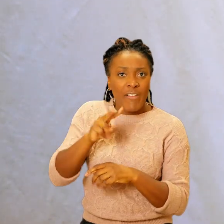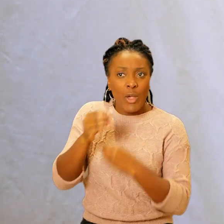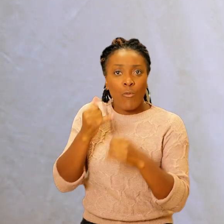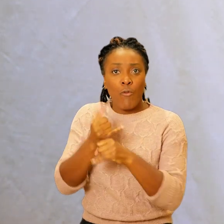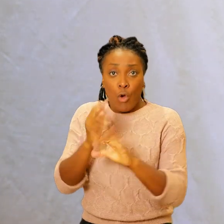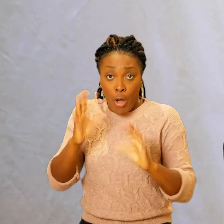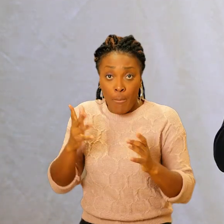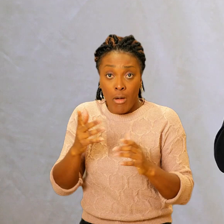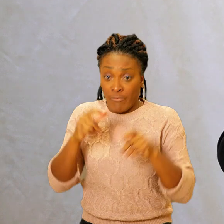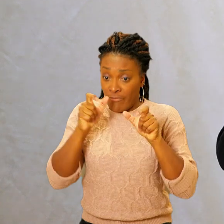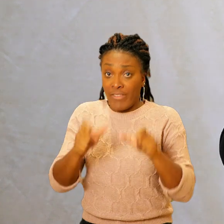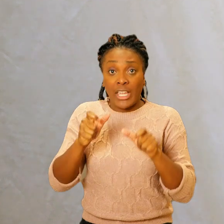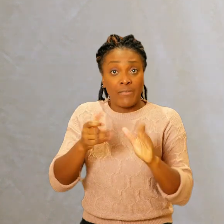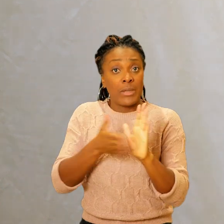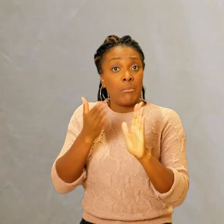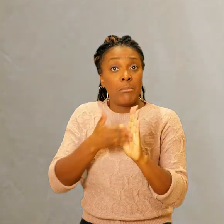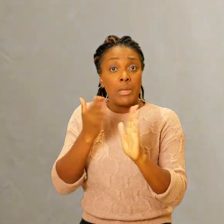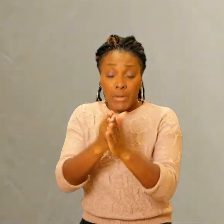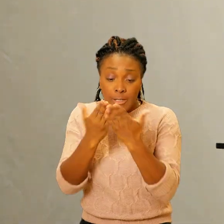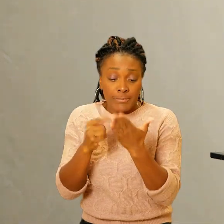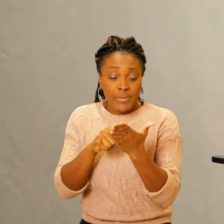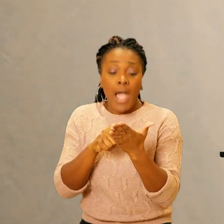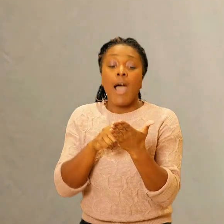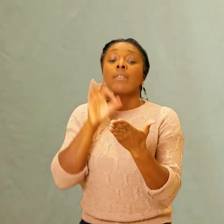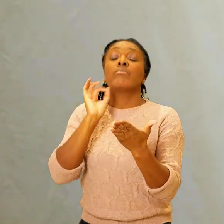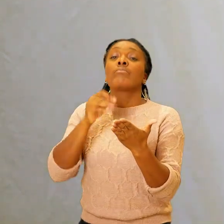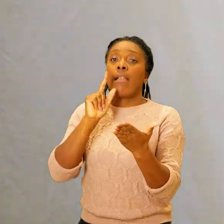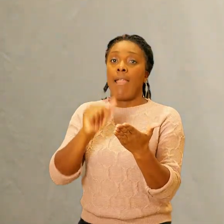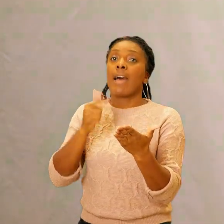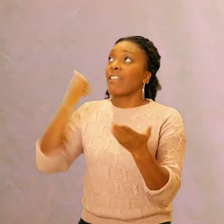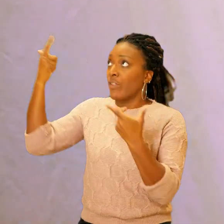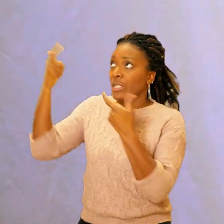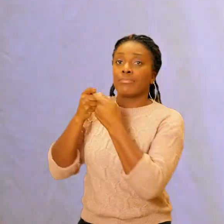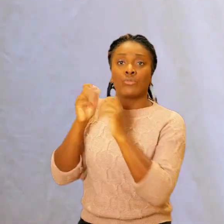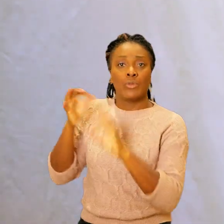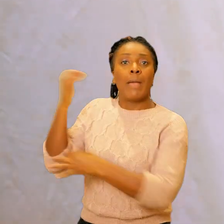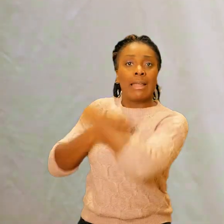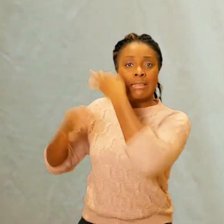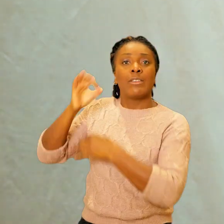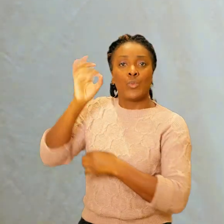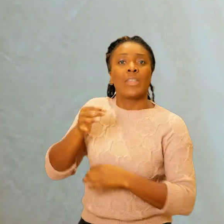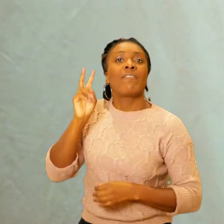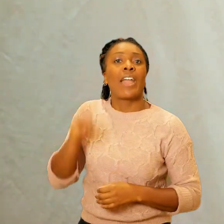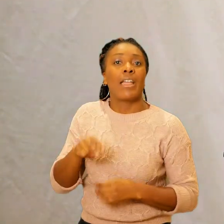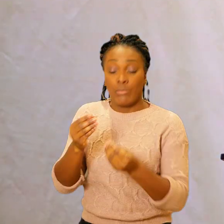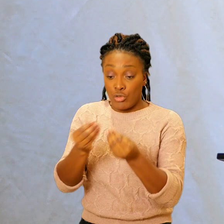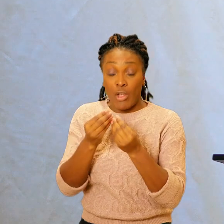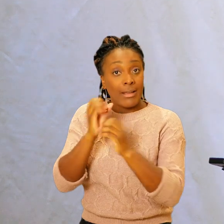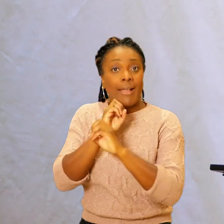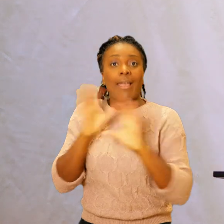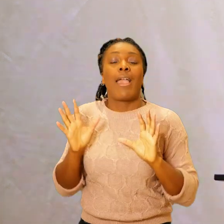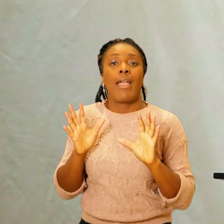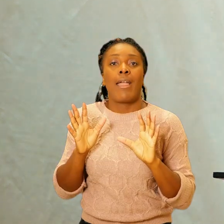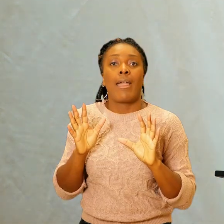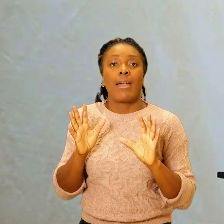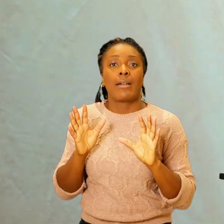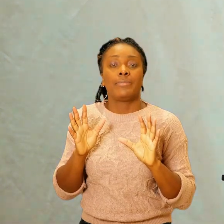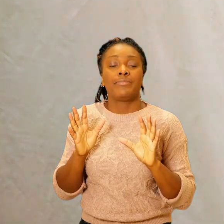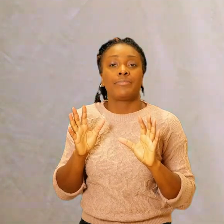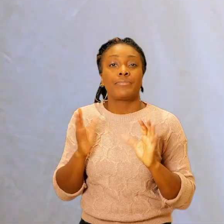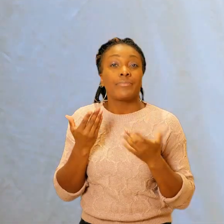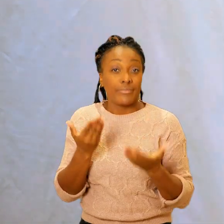La parole de Dieu, elle est là comme un filtre et elle te donne du discernement. Elle t'éclaire, par rapport à ce qui peut arriver dans ton